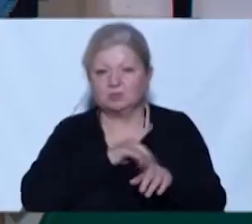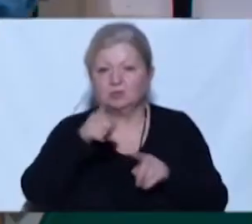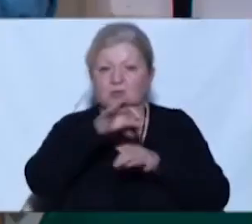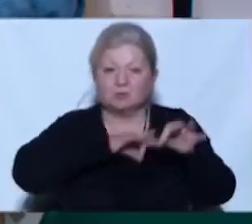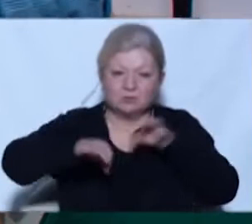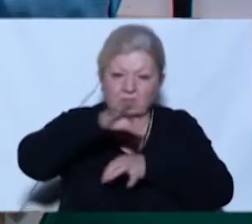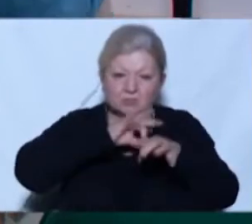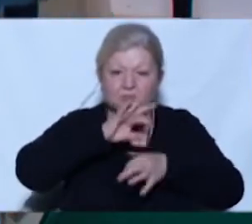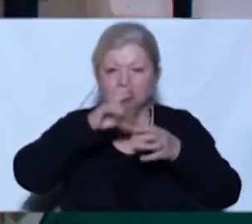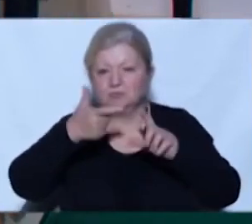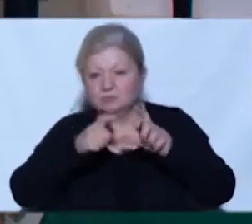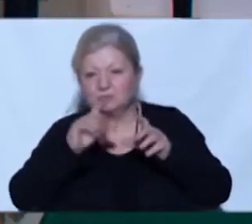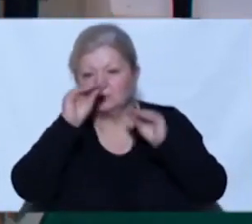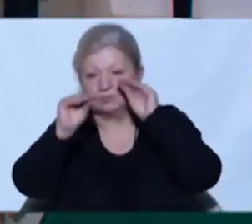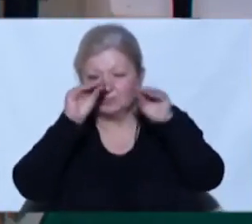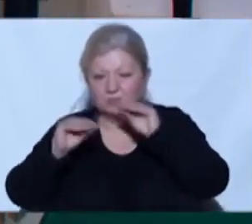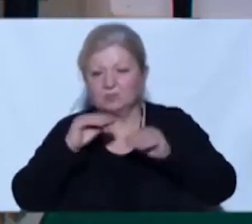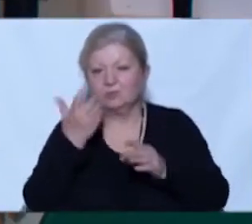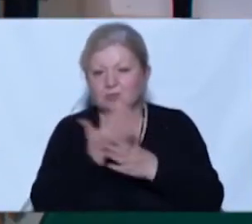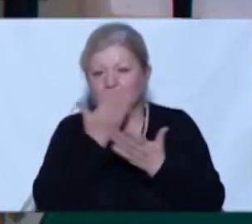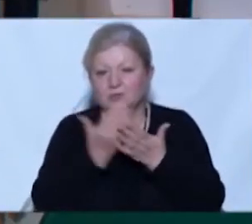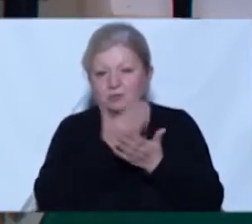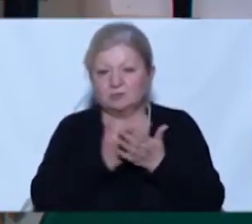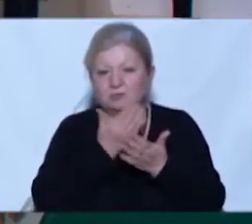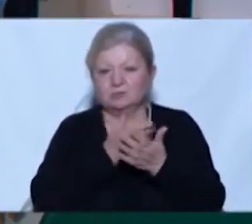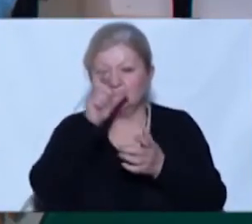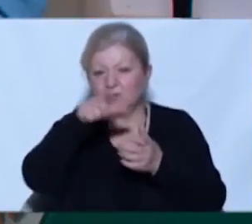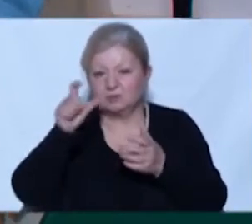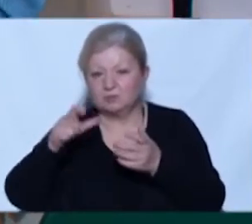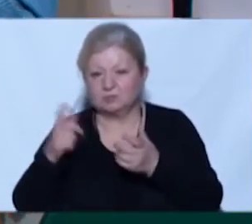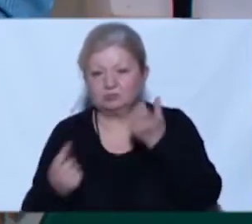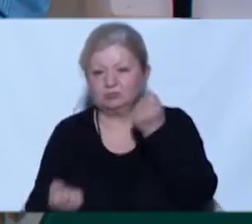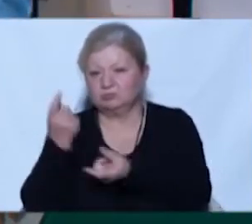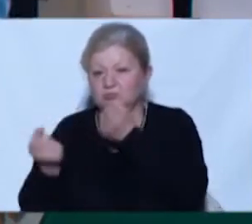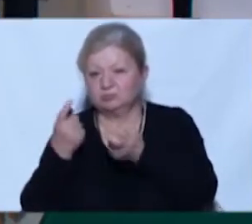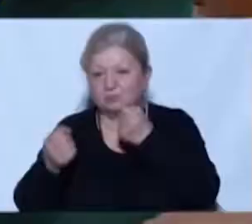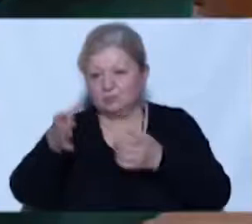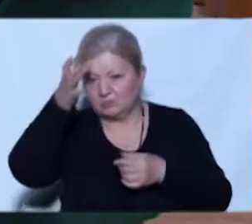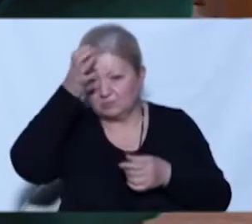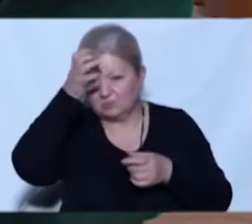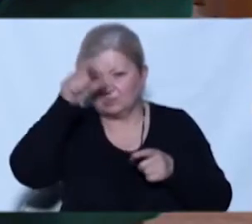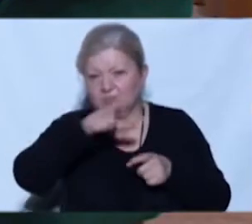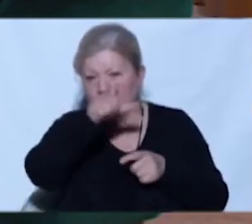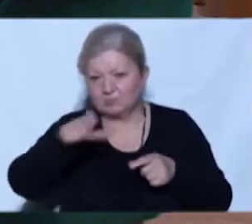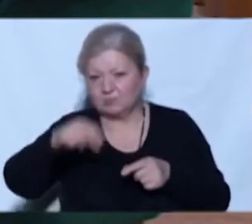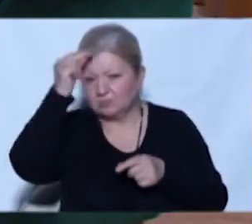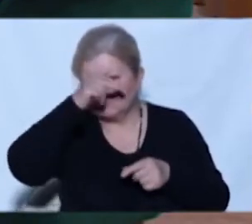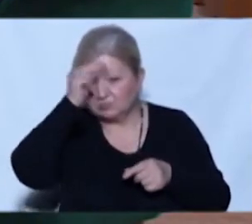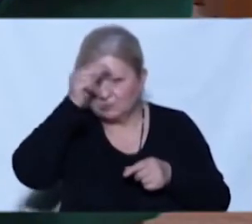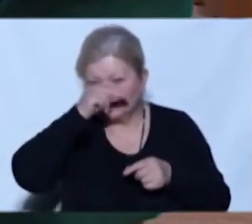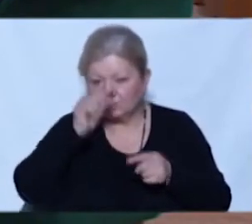კარტოგრაფიაში, გეოდეზიაში, გაჩნდნენ ახალი ადამიანები, რომლებიც აღმოაჩინეს და მეცნიერებები, რომლებიც მათი შესწავლა დაიწყეს.